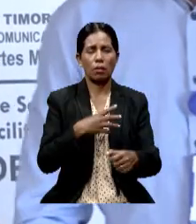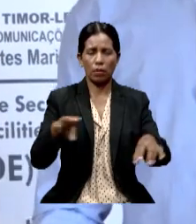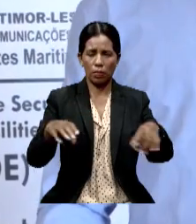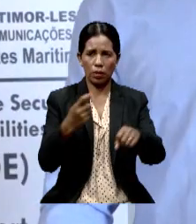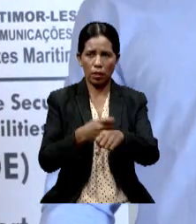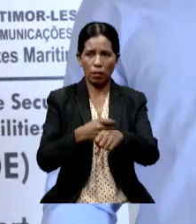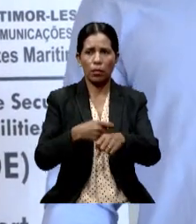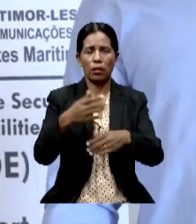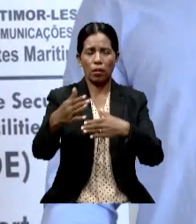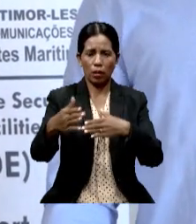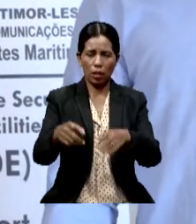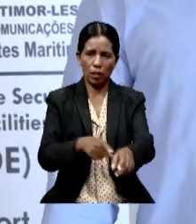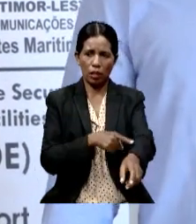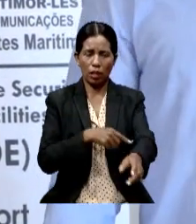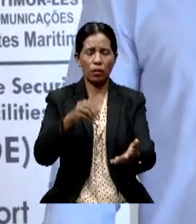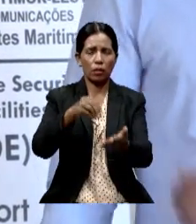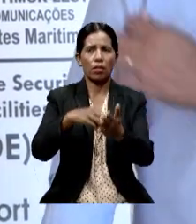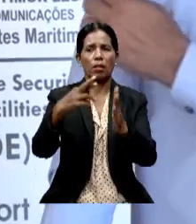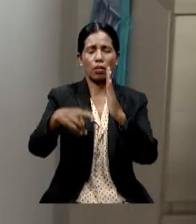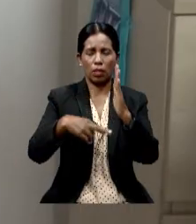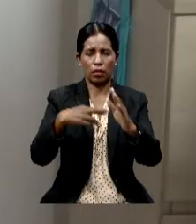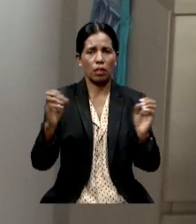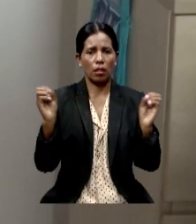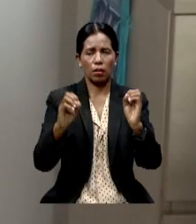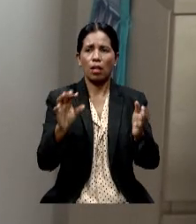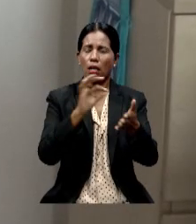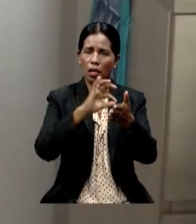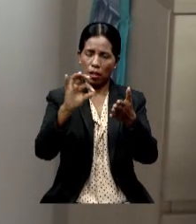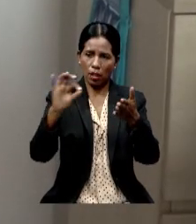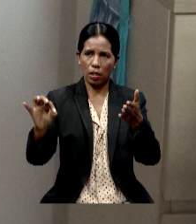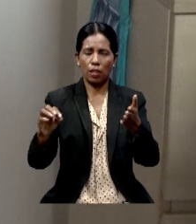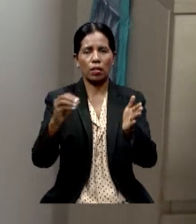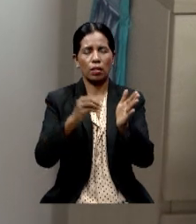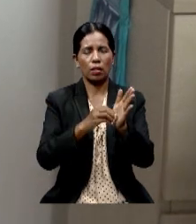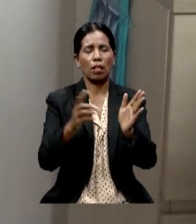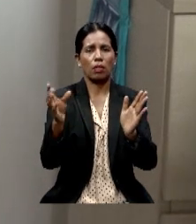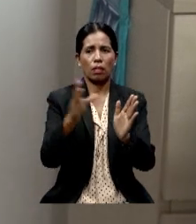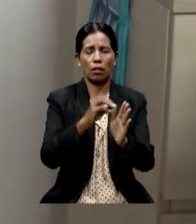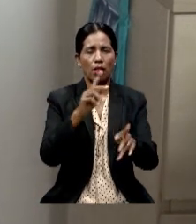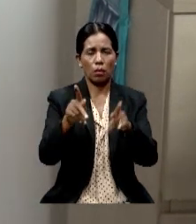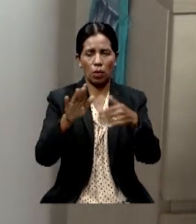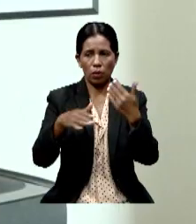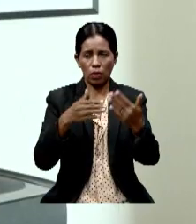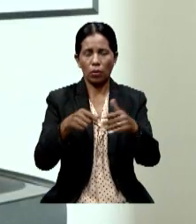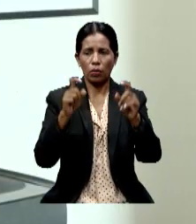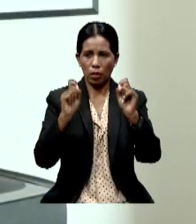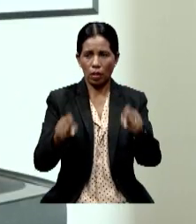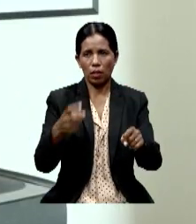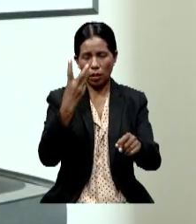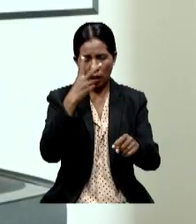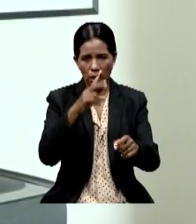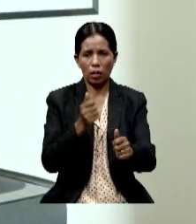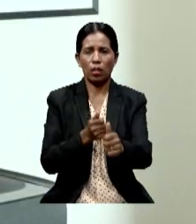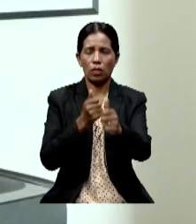naruk para tu tau regra sira ne laos koleret me be hakerek i tau iha dokumentasi mo to tu ten serve halo